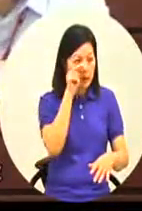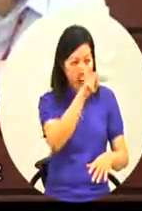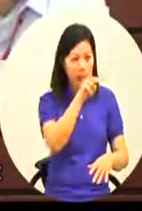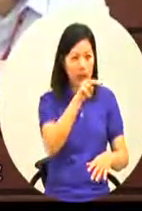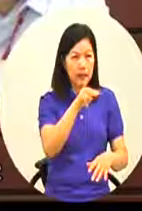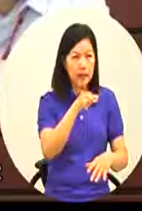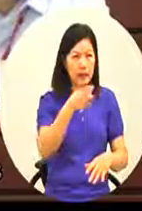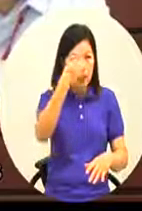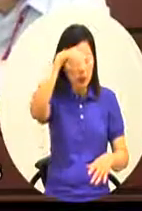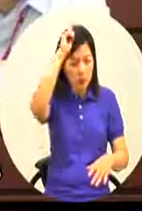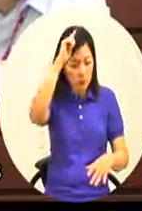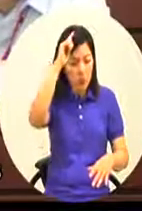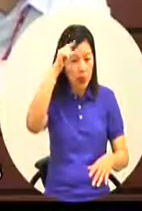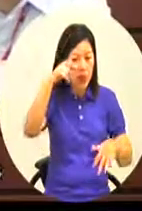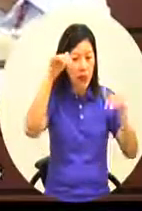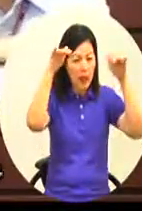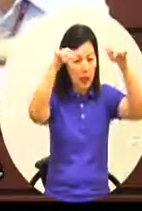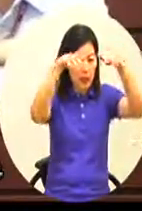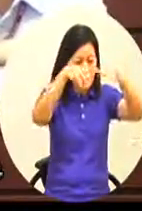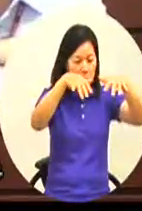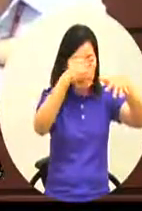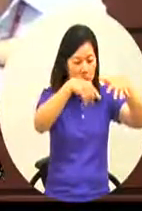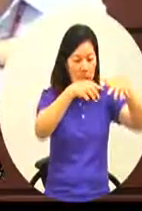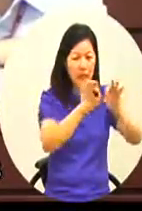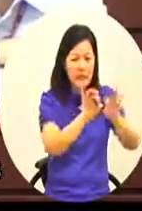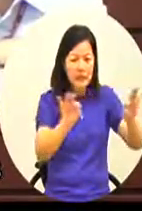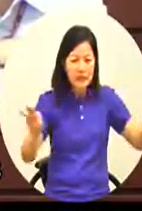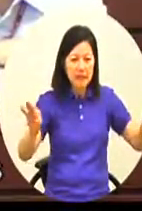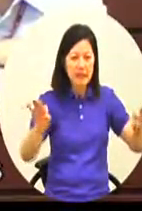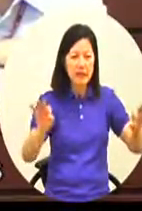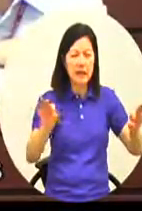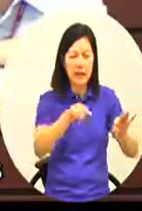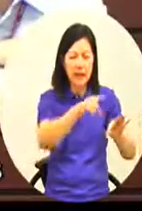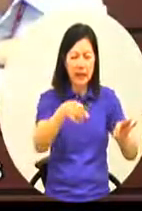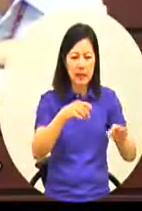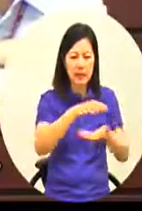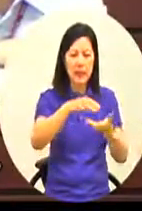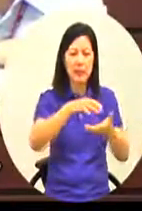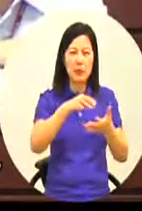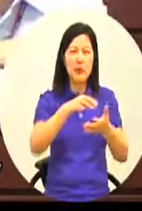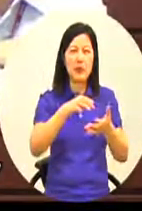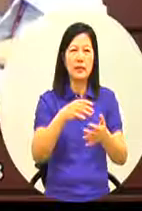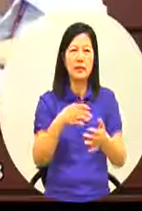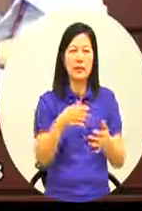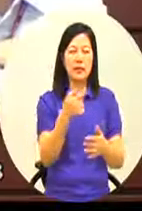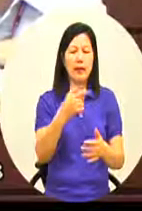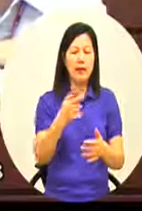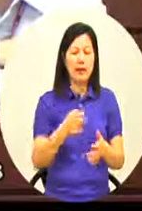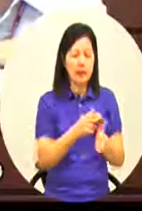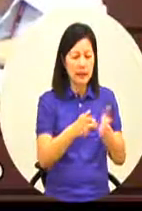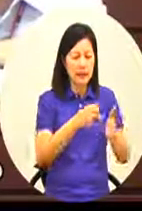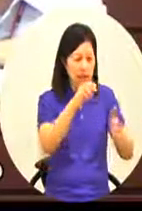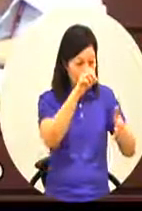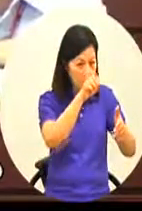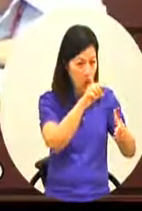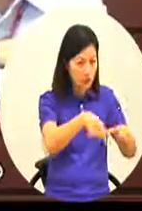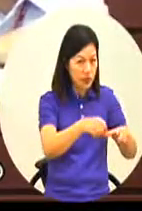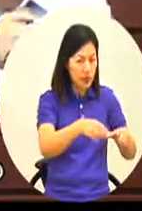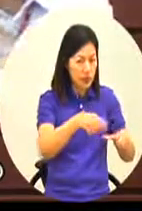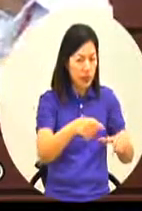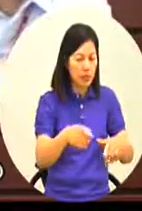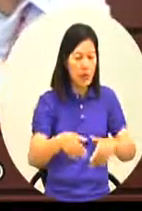说雨遮啦，然后管线路啊，所以比较乱，所以这些附挂物我们也请台铁啊把它清除，来恢复那个